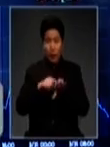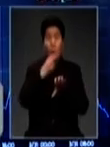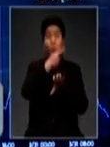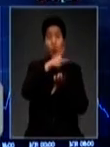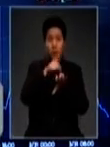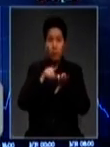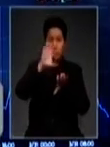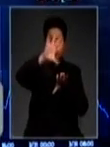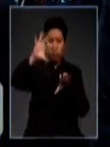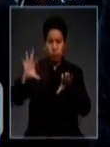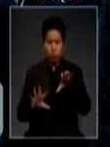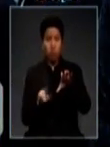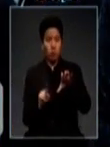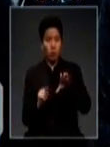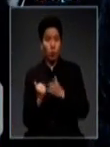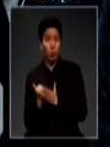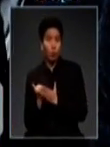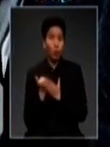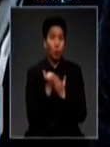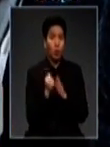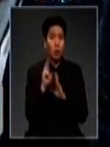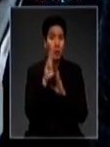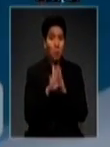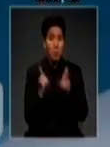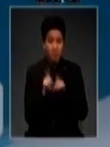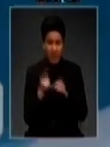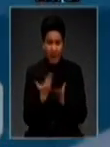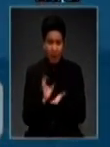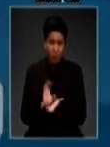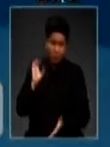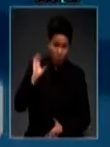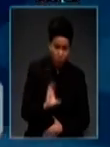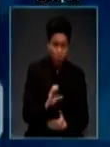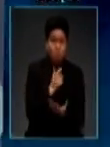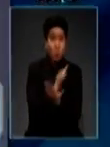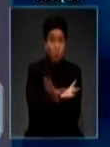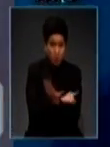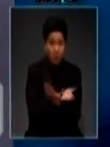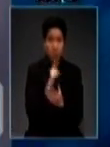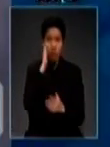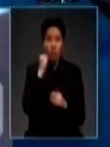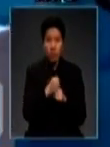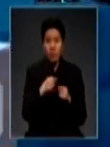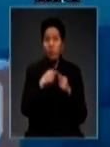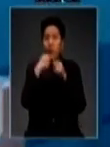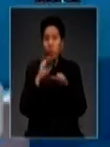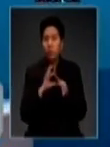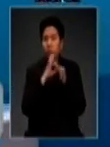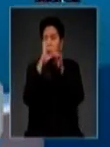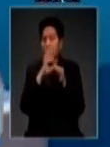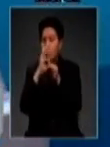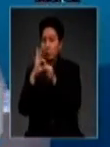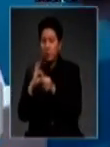ณเดียวกันเนี่ยก็สามารถที่จะใช้ระบบที่เรากำลังจะลงทุนให้ภูเก็ตให้เป็นประโยชน์ต่อไข่มุกอันดามันไปในตัวครับ